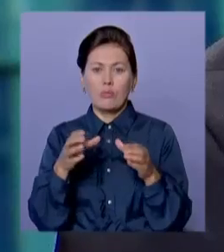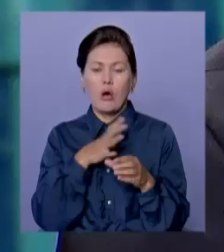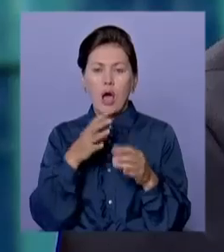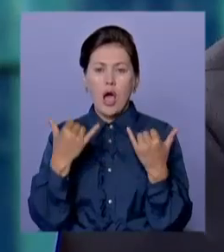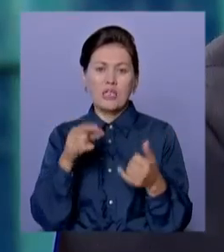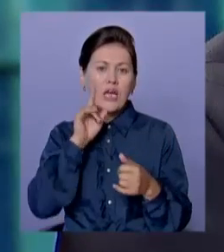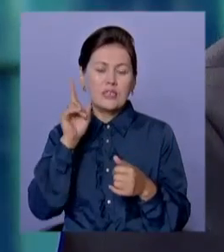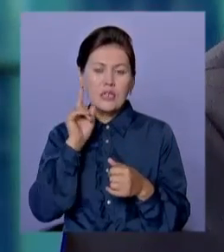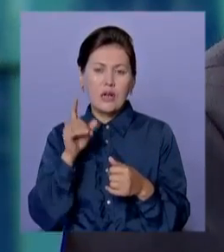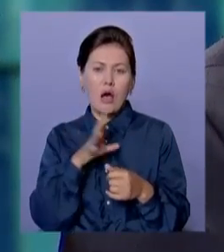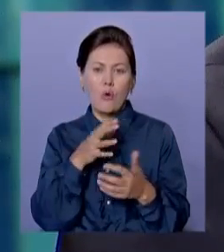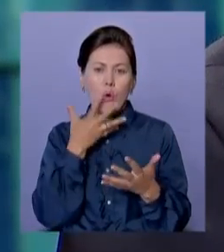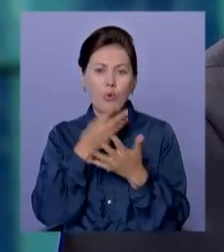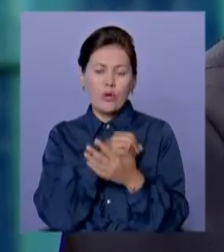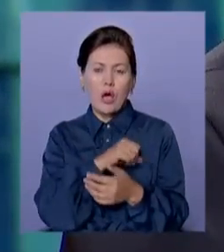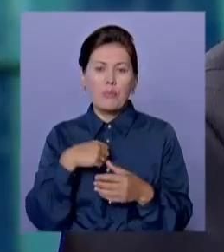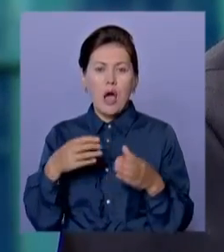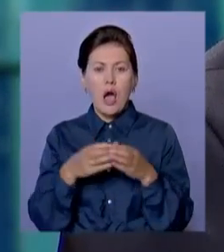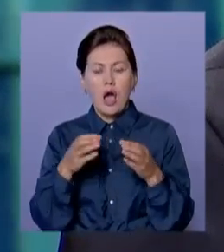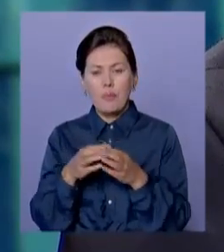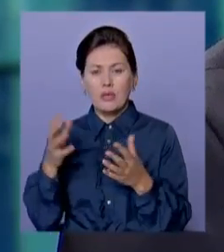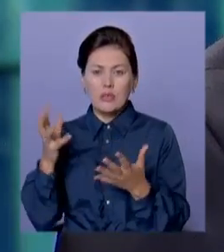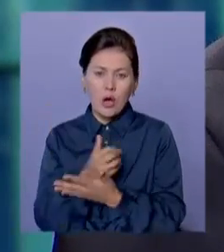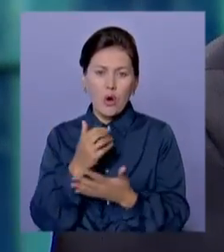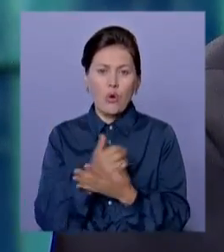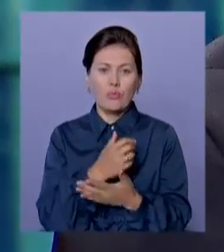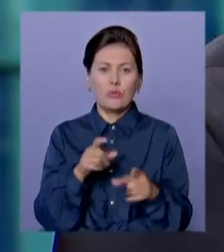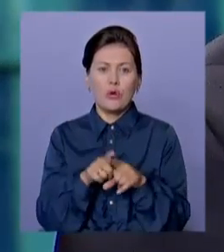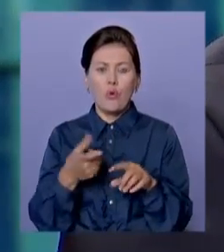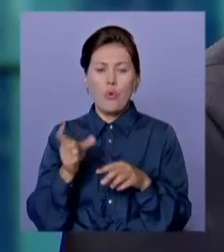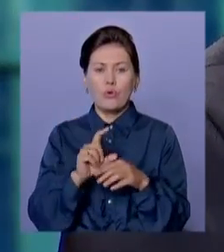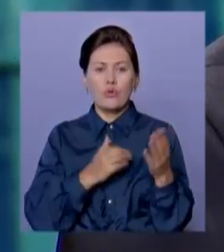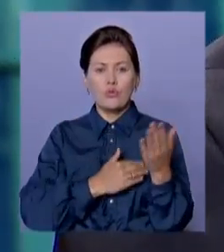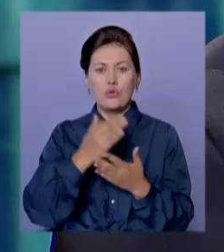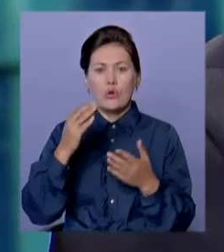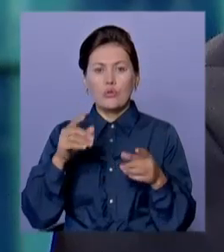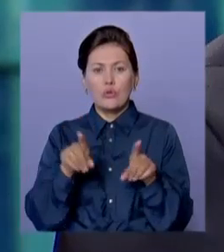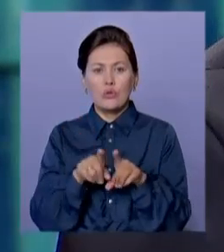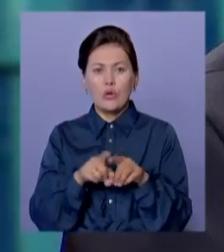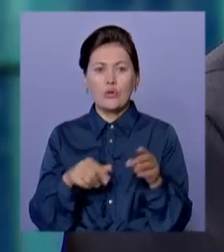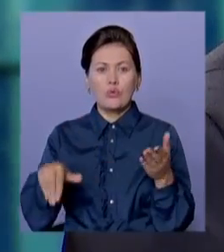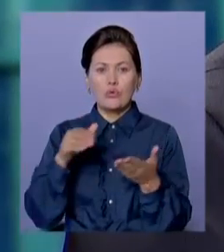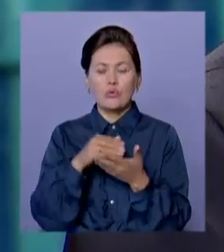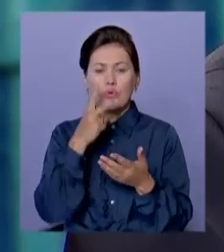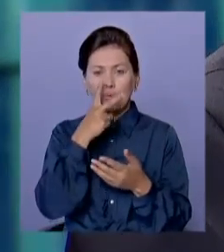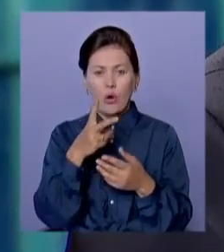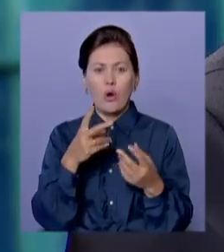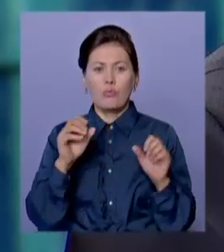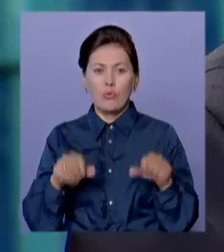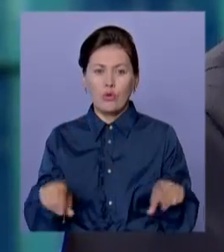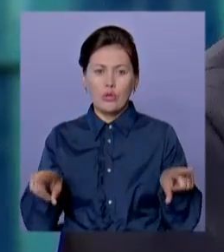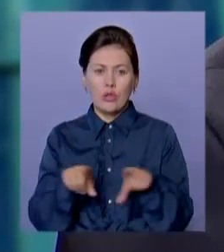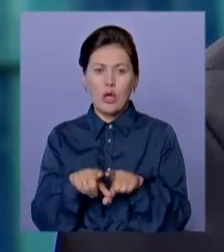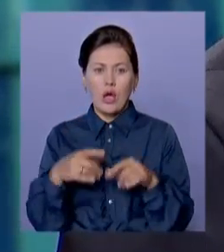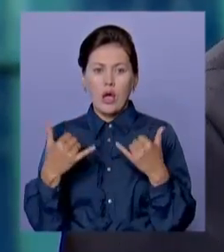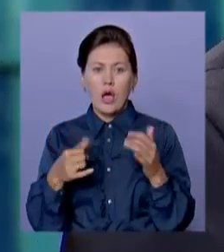қазіргі жастар өз-өзіне команда тауып, өте жоғарғы нәтиже көрсетуге болады. Ал